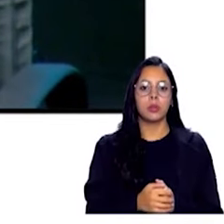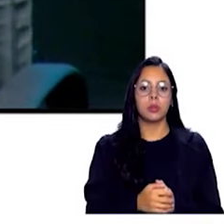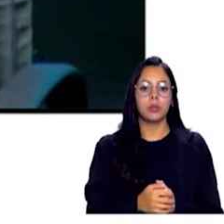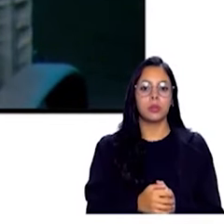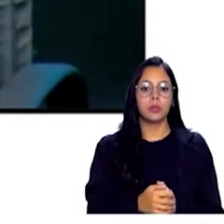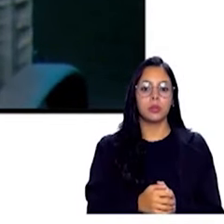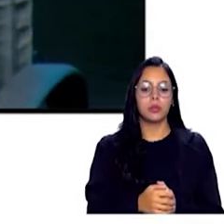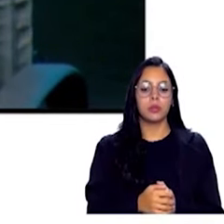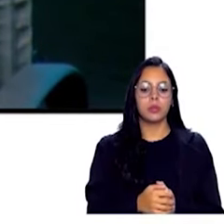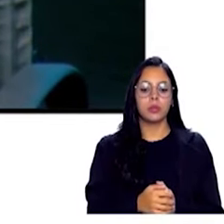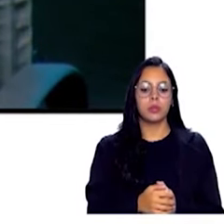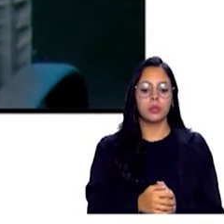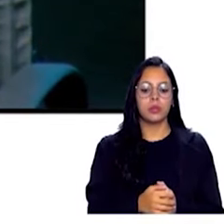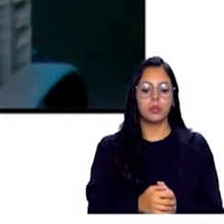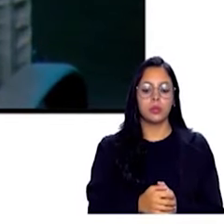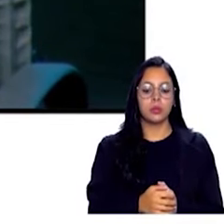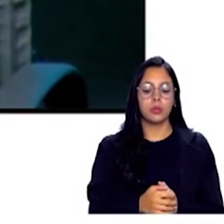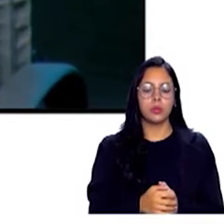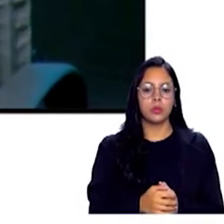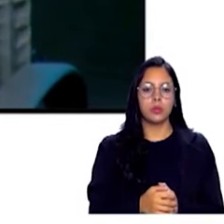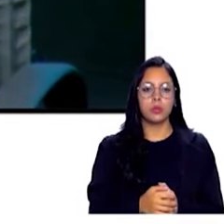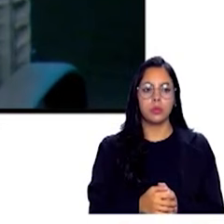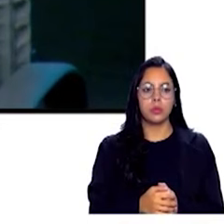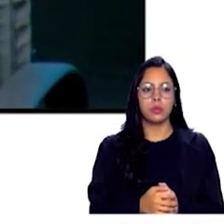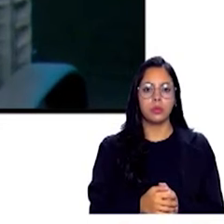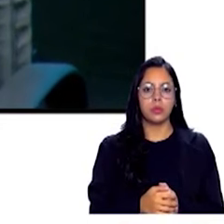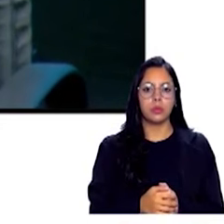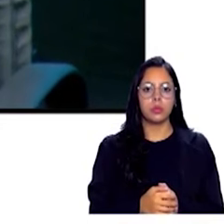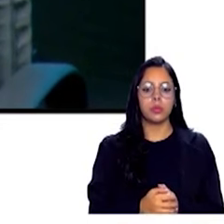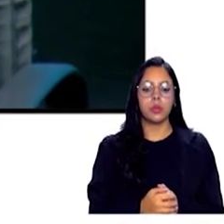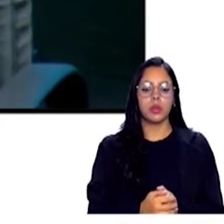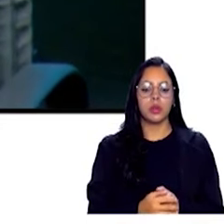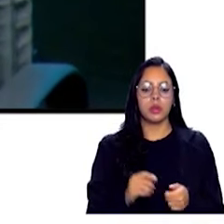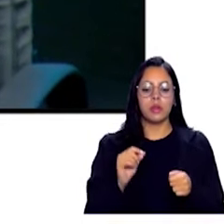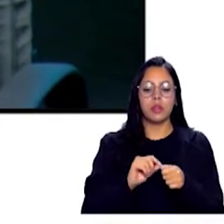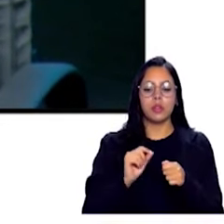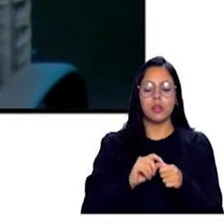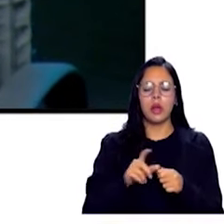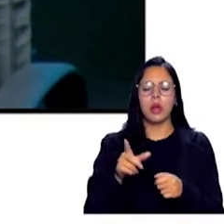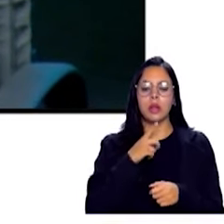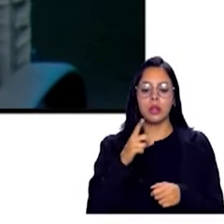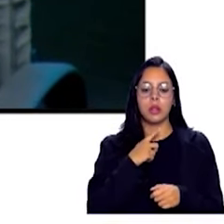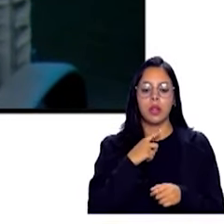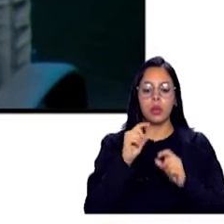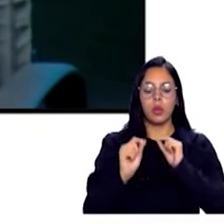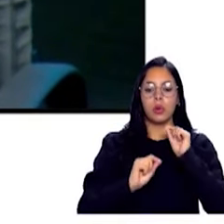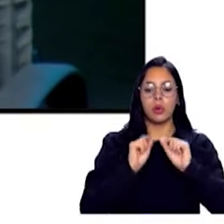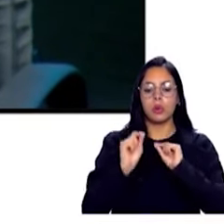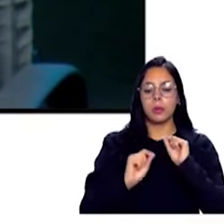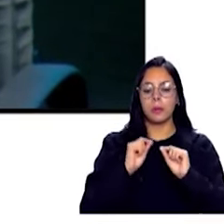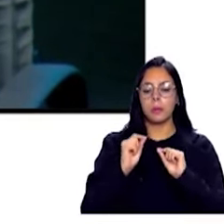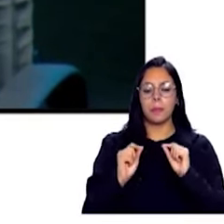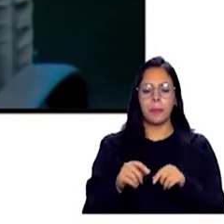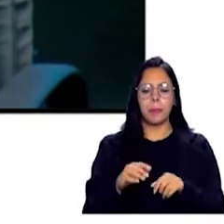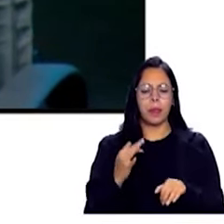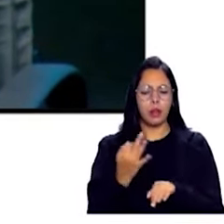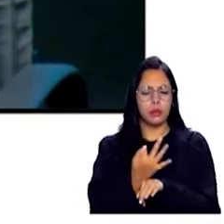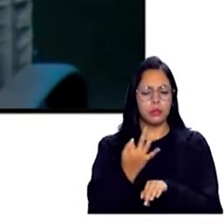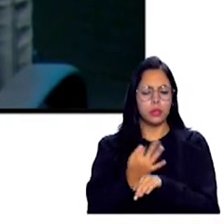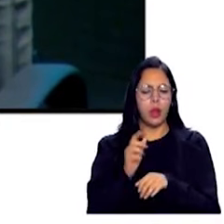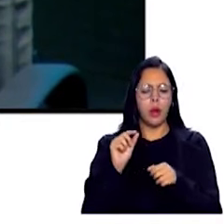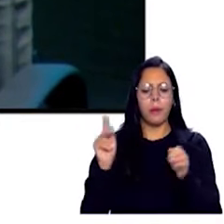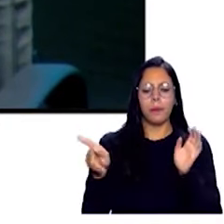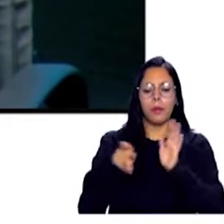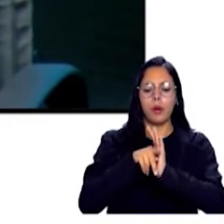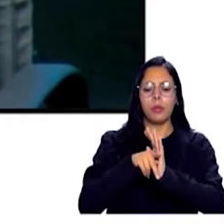fid Possible de la volonté Du législateur Elle a été obligée ET bien de de de concilier la volonté Du législateur